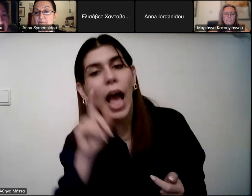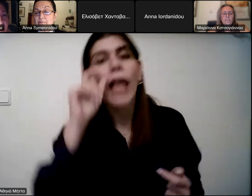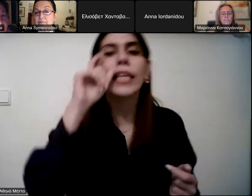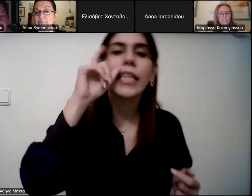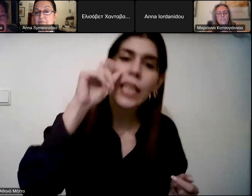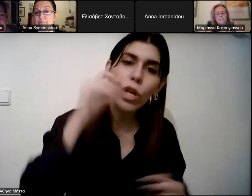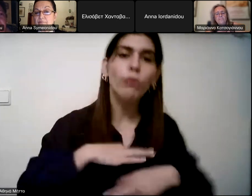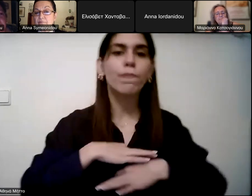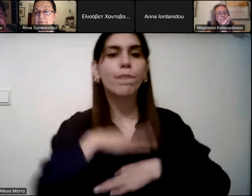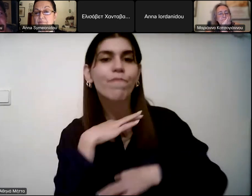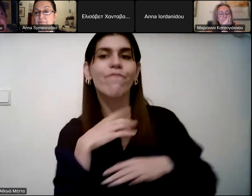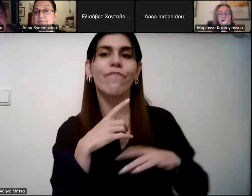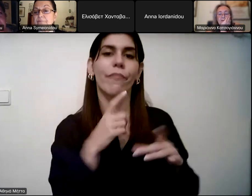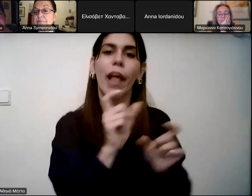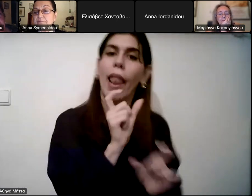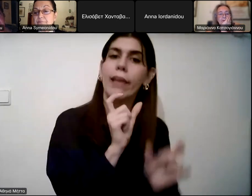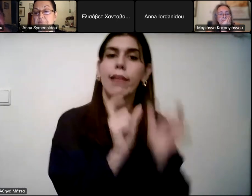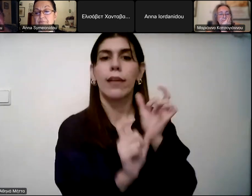εύκολο